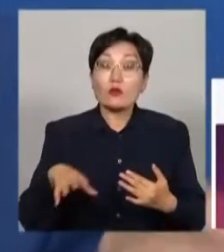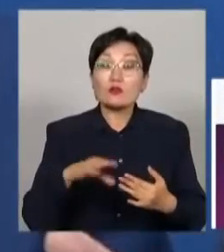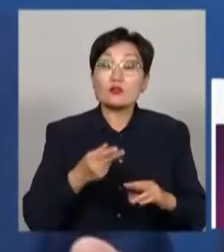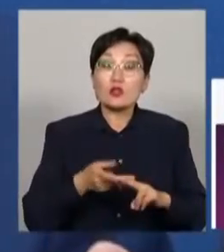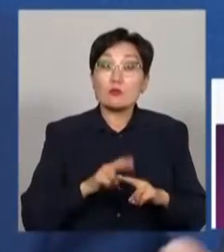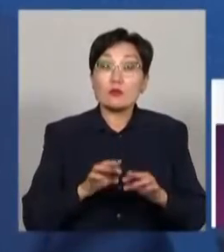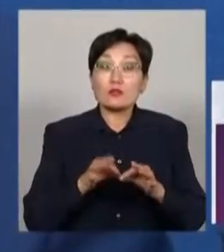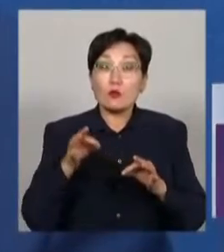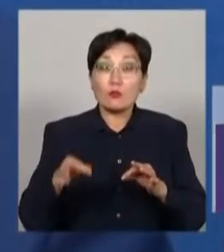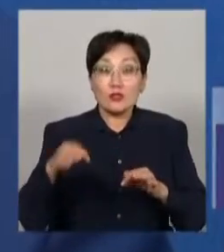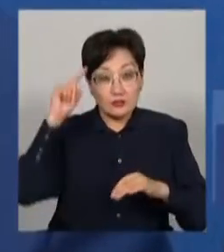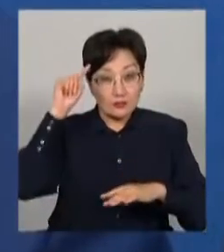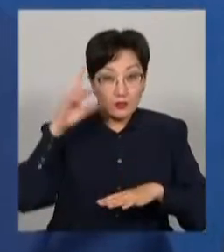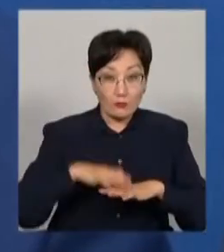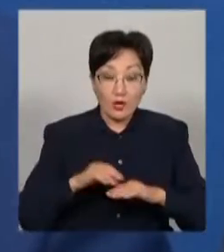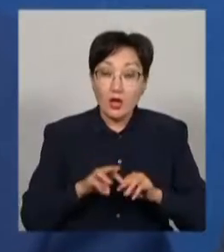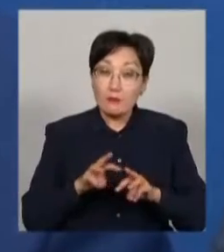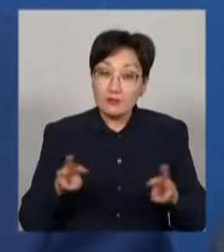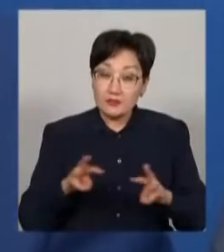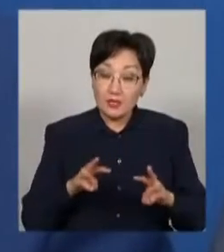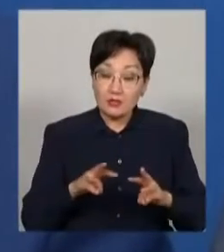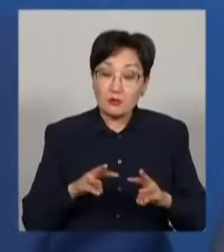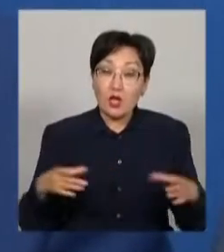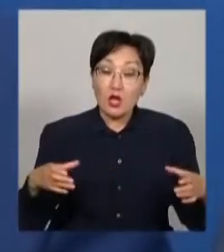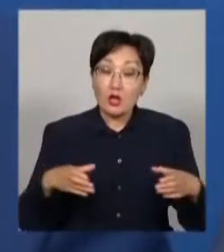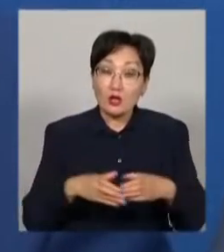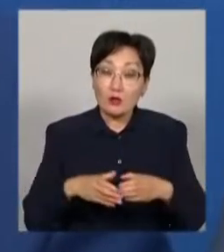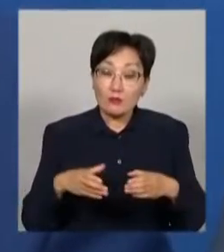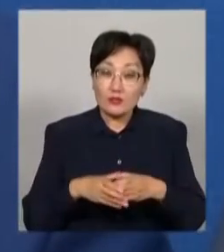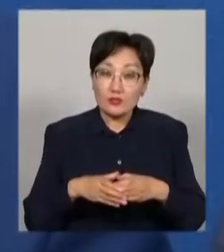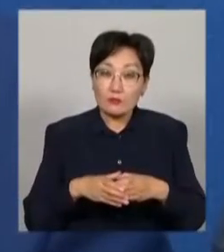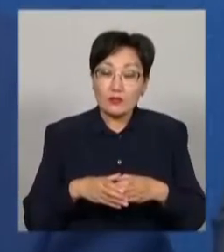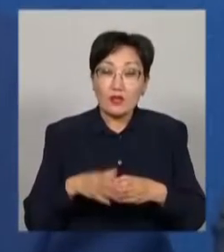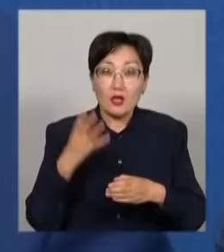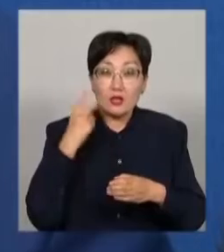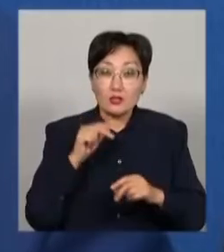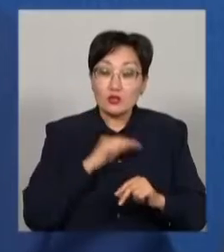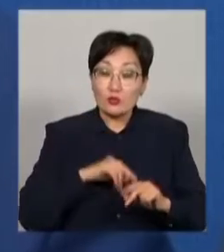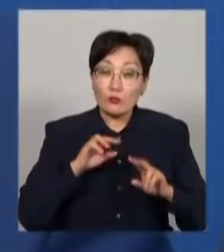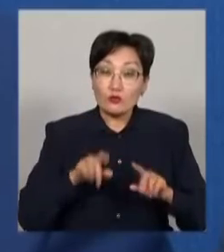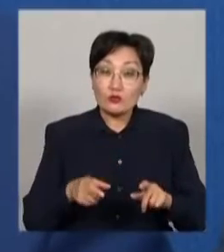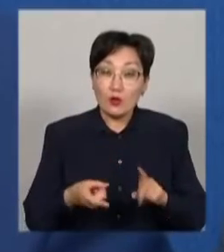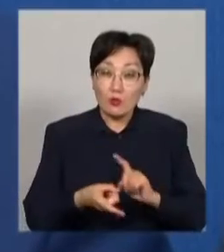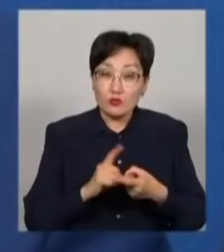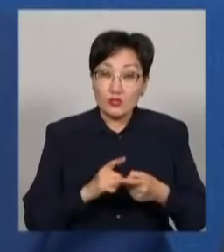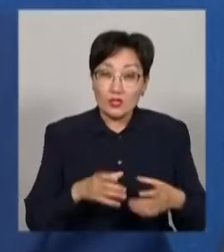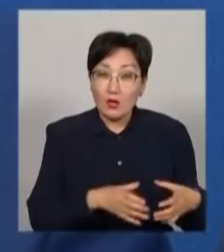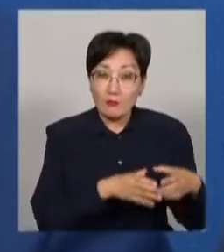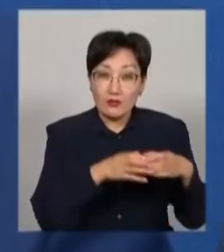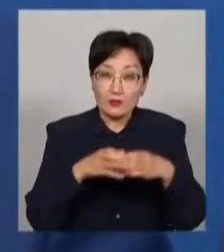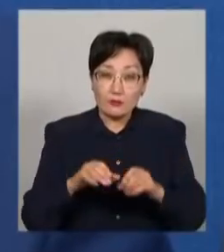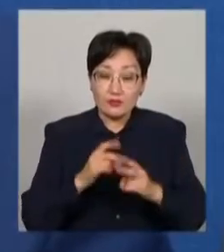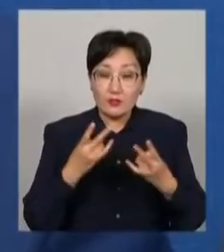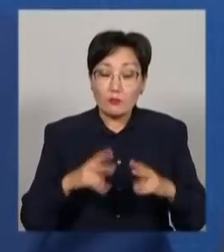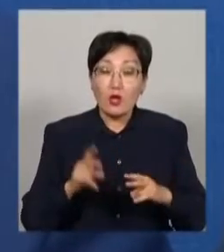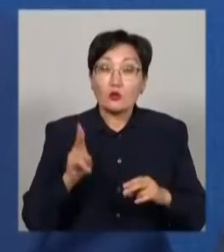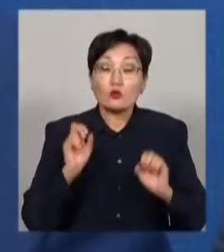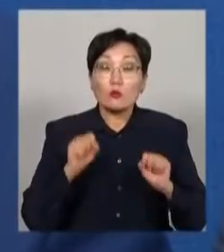осы облыстың әкімі, министрлер, командасын жан-жаққа апармау керек. Міне, кім істей алады, кімнің қолынан келеді,